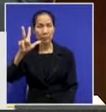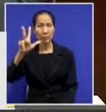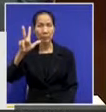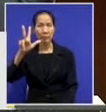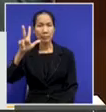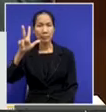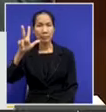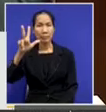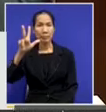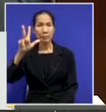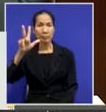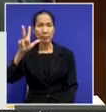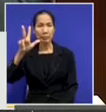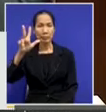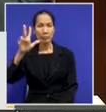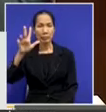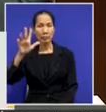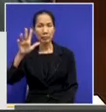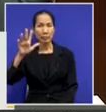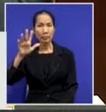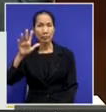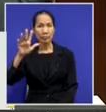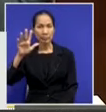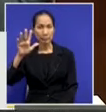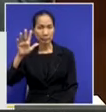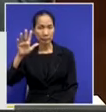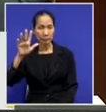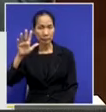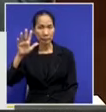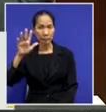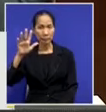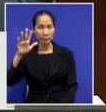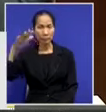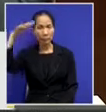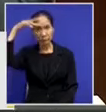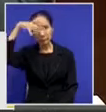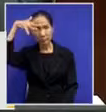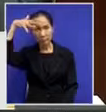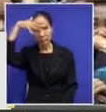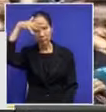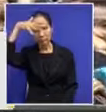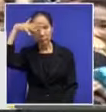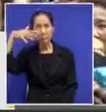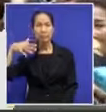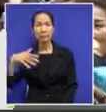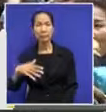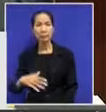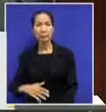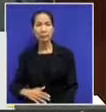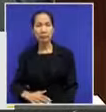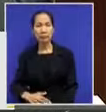นายวิวัฒชัยโหสระไวยสยะ นายธนาธรจึงรุ่งเรืองกิจ